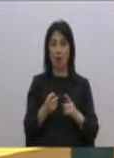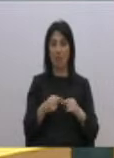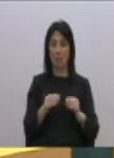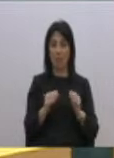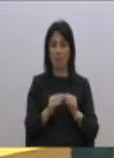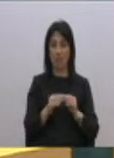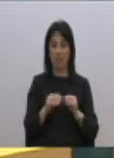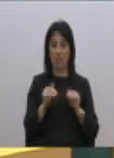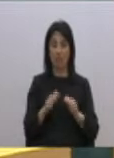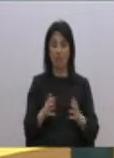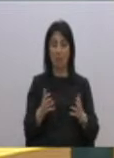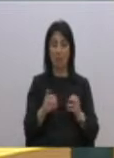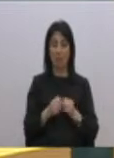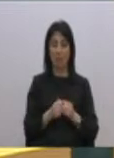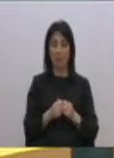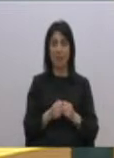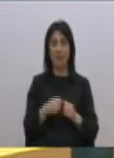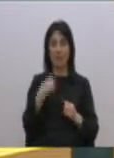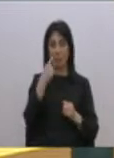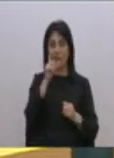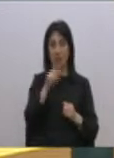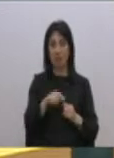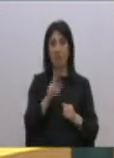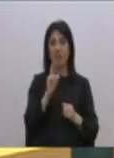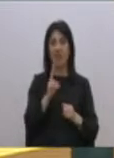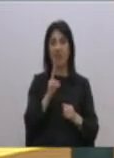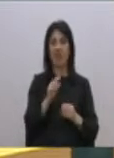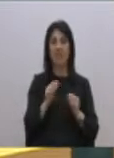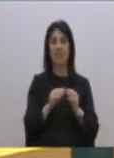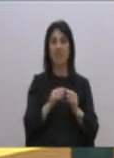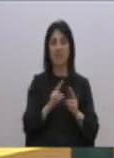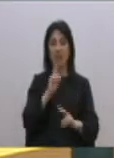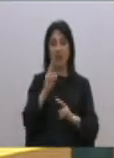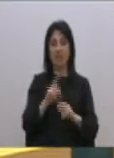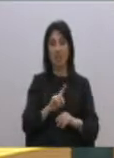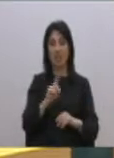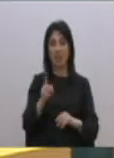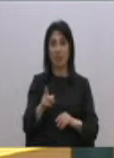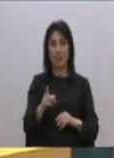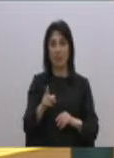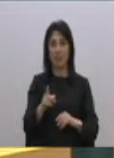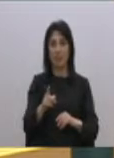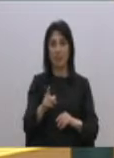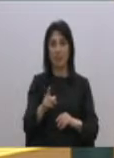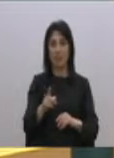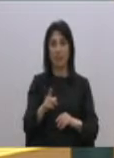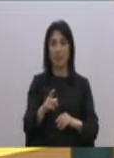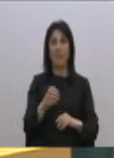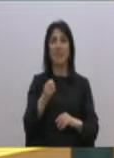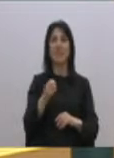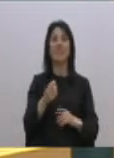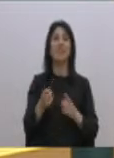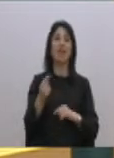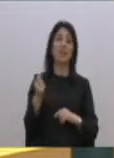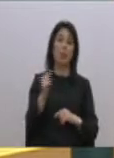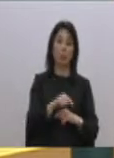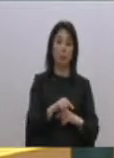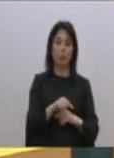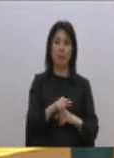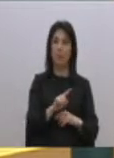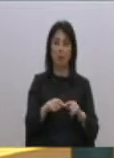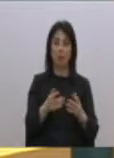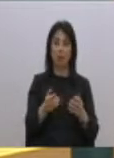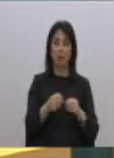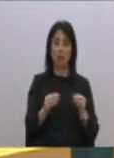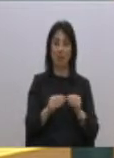იგივე გადაწყვეტილებას მიიღებდა, პირ შეეძლო კანდიდატს ისევ გაესაჩივრებინა, კიდევ დაბრუნდებოდა, მაგრამ